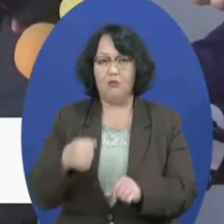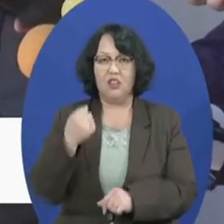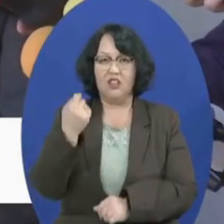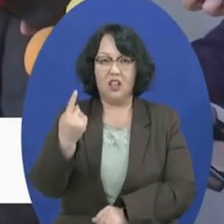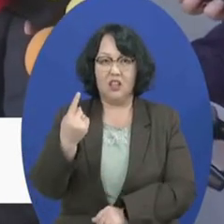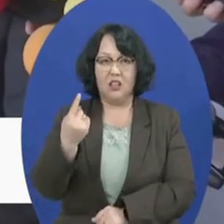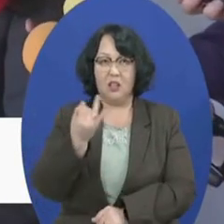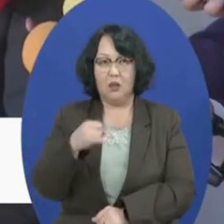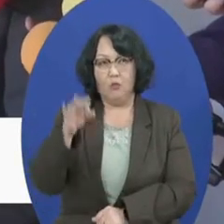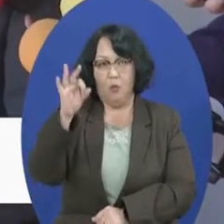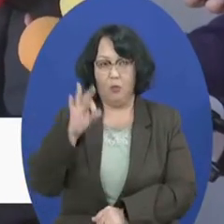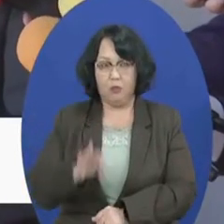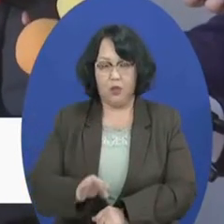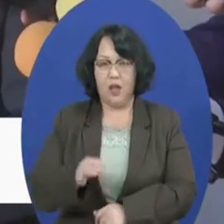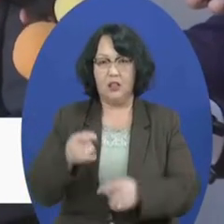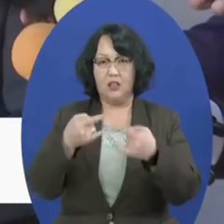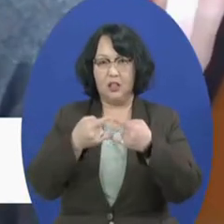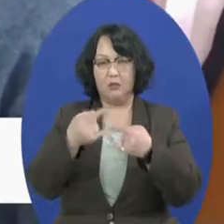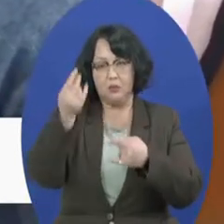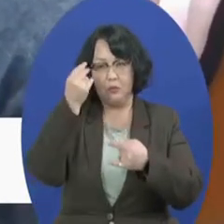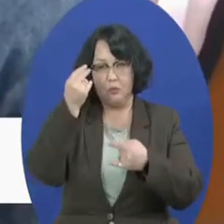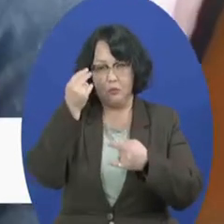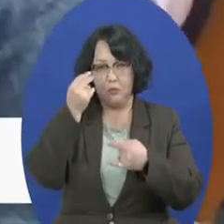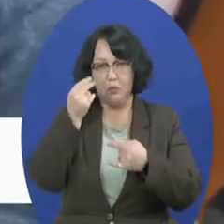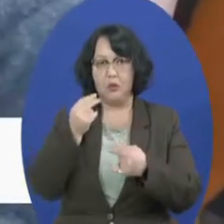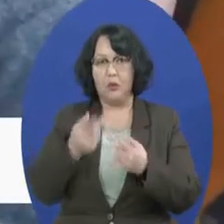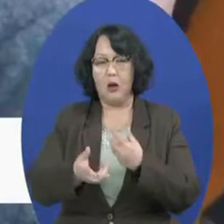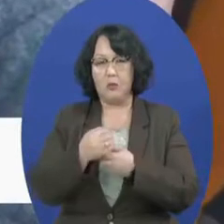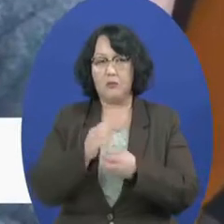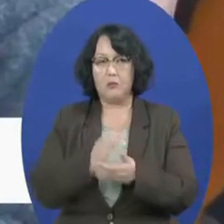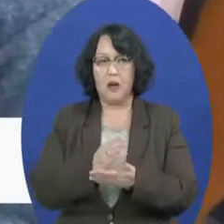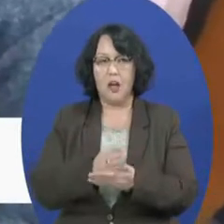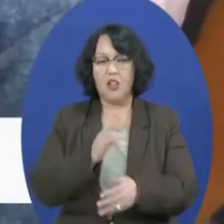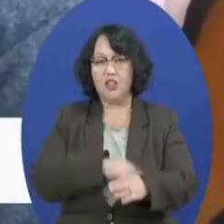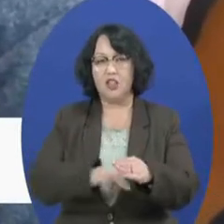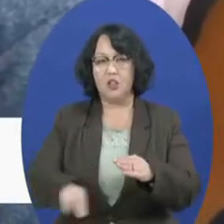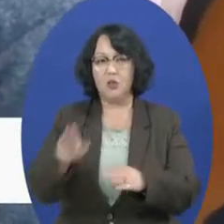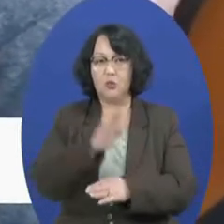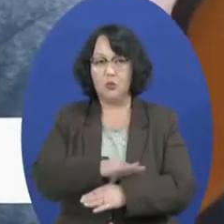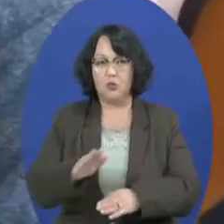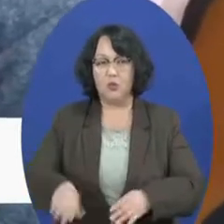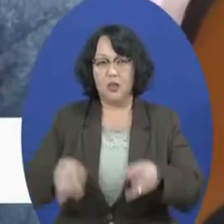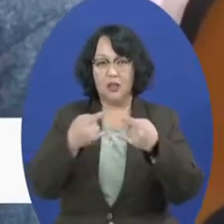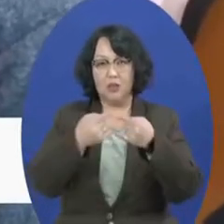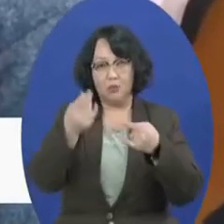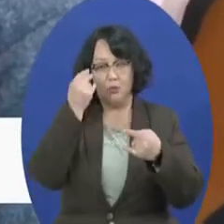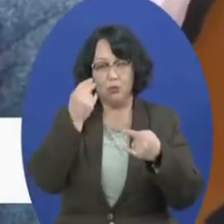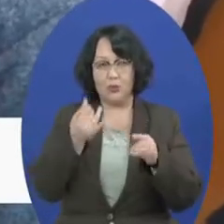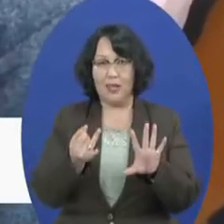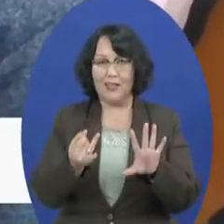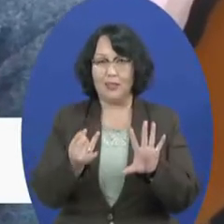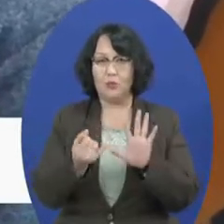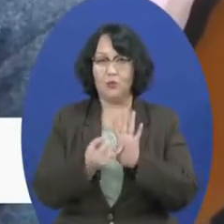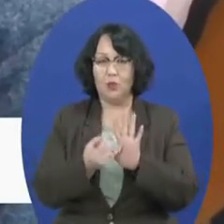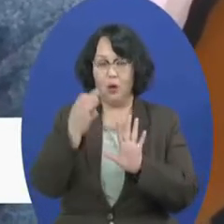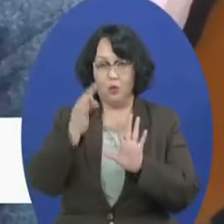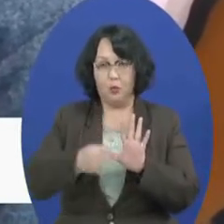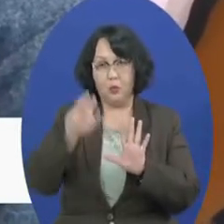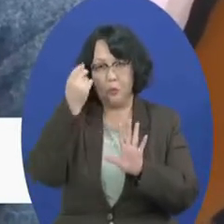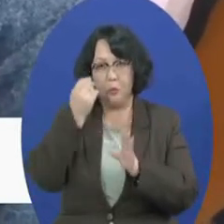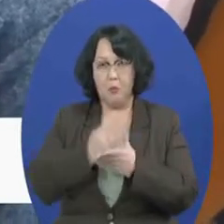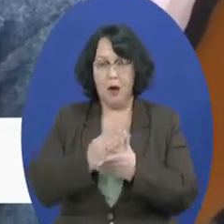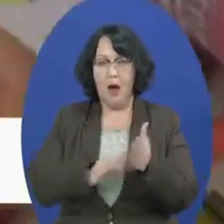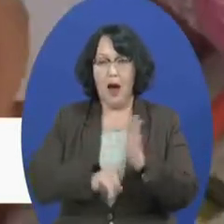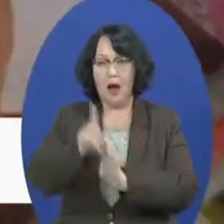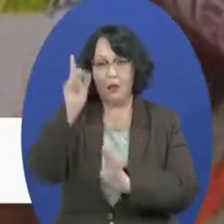80.1 гэсэн ийм хувьтай тус тус байна. Цэдрлэгийн хүүхдүүдийн хувьд тэл хичээл 76% нь хамрагджээ. Энэ жил анхлан суралцаж